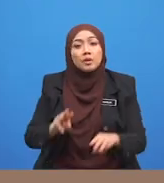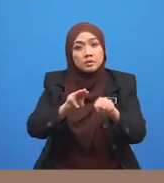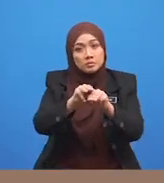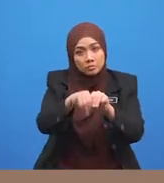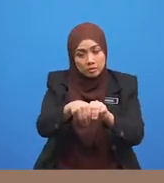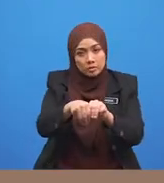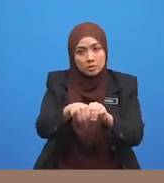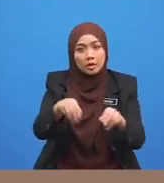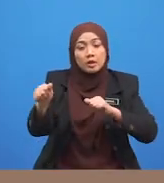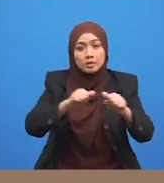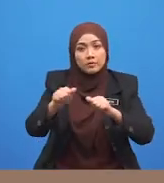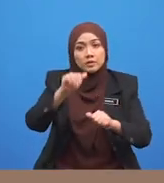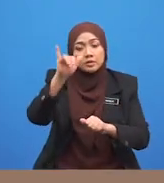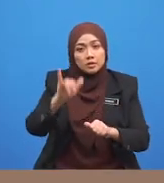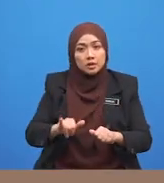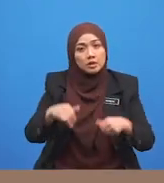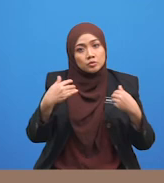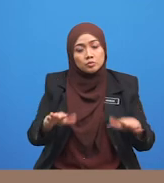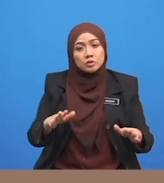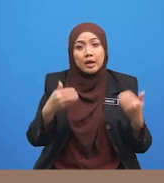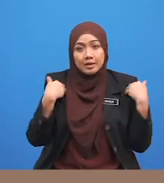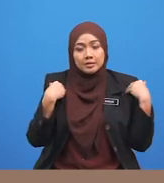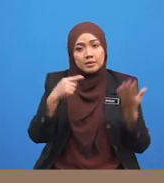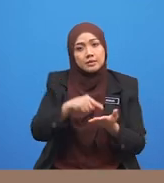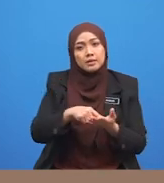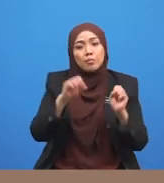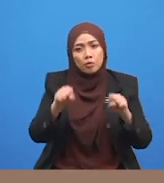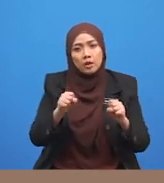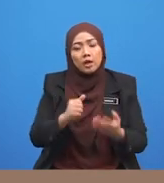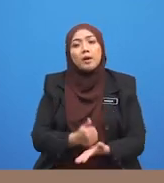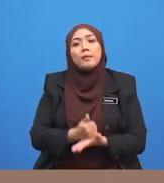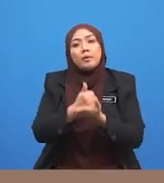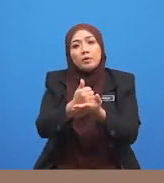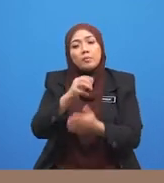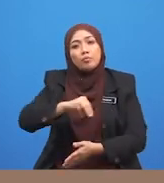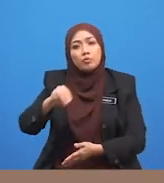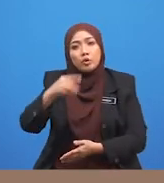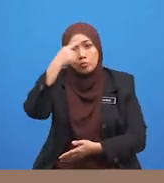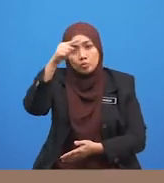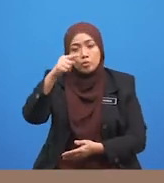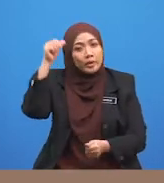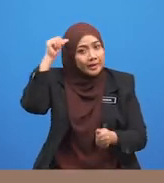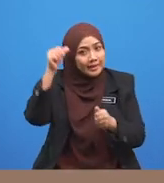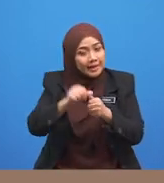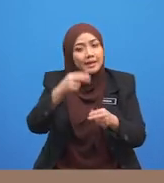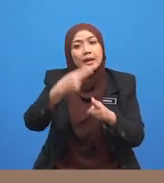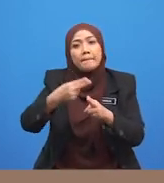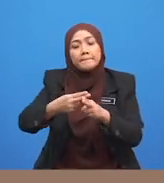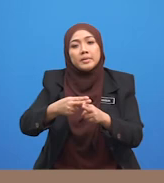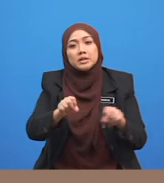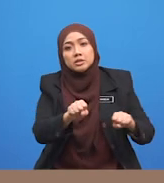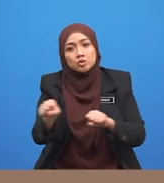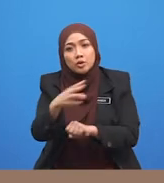Semoga aktiviti-aktiviti yang cikgu telah sediakan ini dapat membantu murid-murid untuk mengingati nama sungai